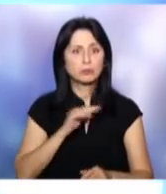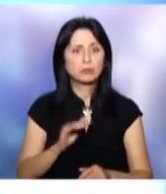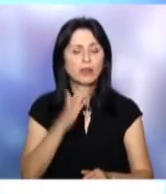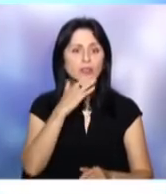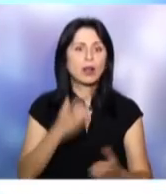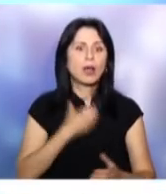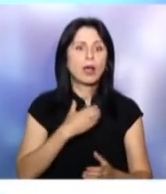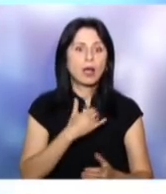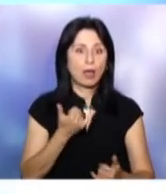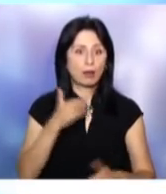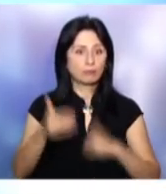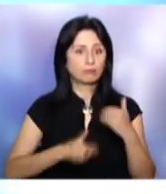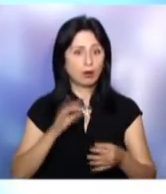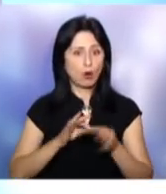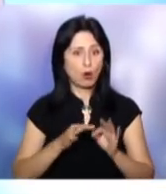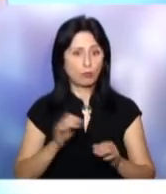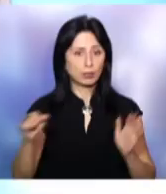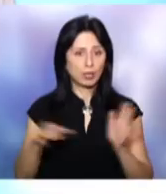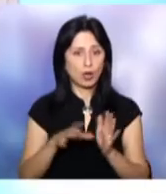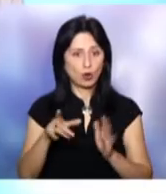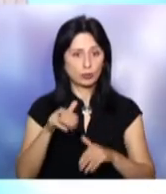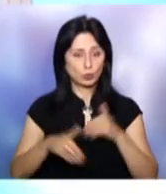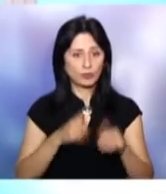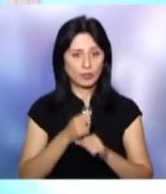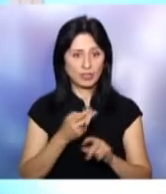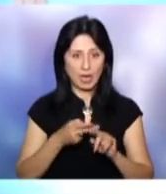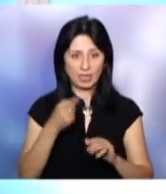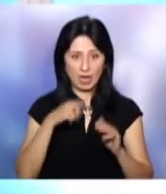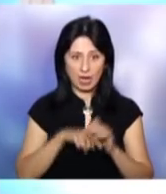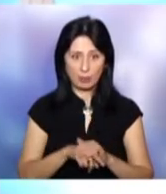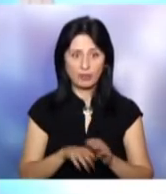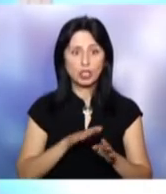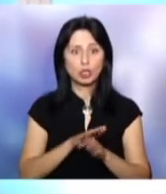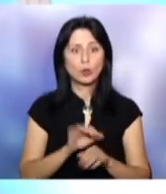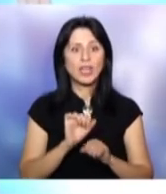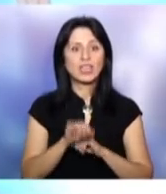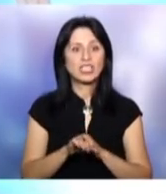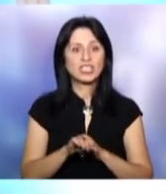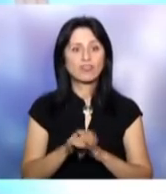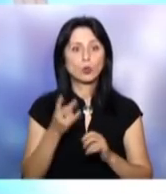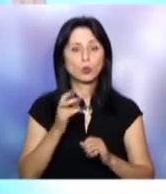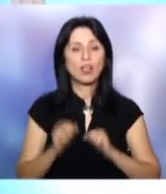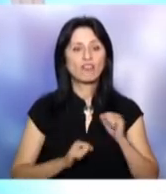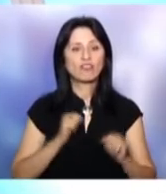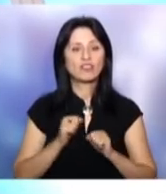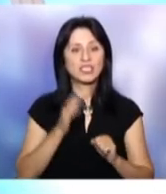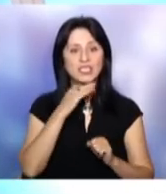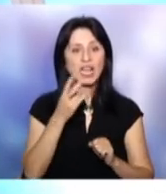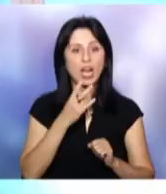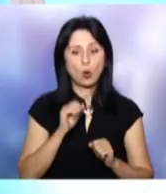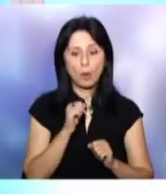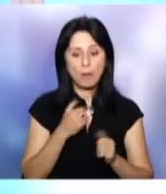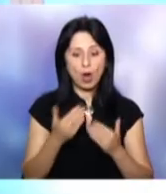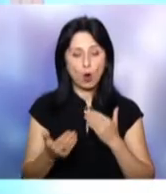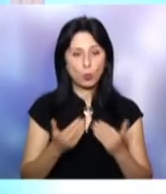მაგრამ მიუხედავად ამისა მან ოლიმპიური რეკორდი დაამყარა ცურვაში. აქედან გამომდინარე სრულად დაძლევადია, უბრალოდ უნდა ვეცადოთ, რომ წყალი იყოს